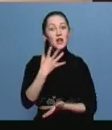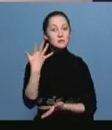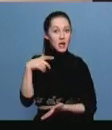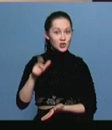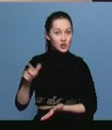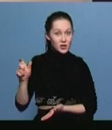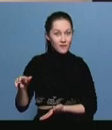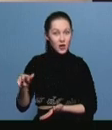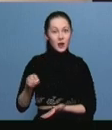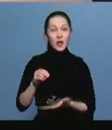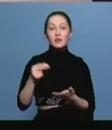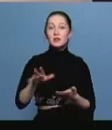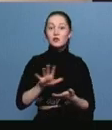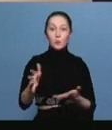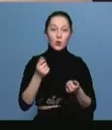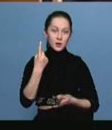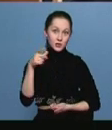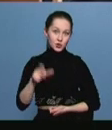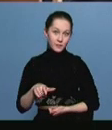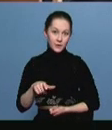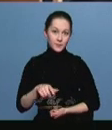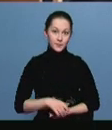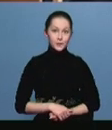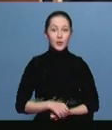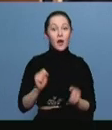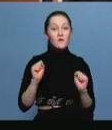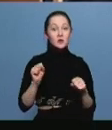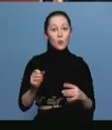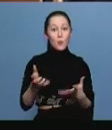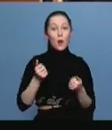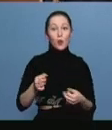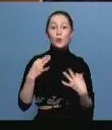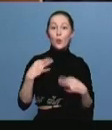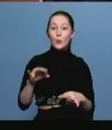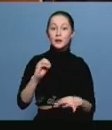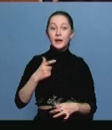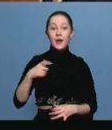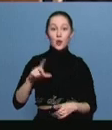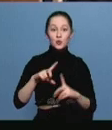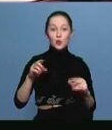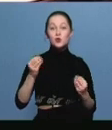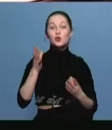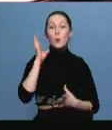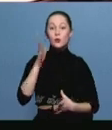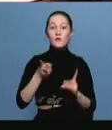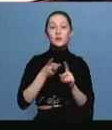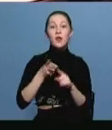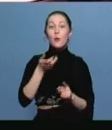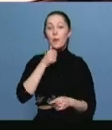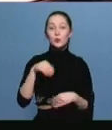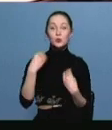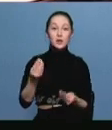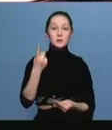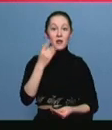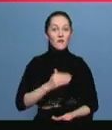человек, не зачет получил один человек. Возможность получить допуск к ЕГЭ у школьников еще будет. Второй шанс им предоставят